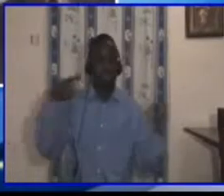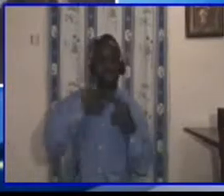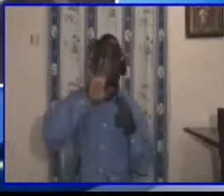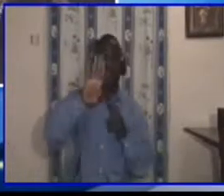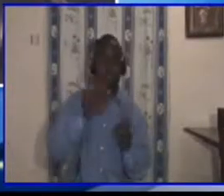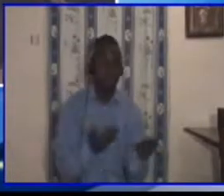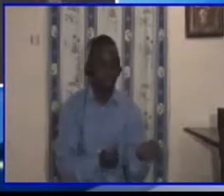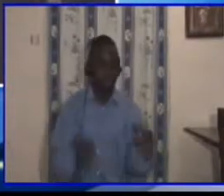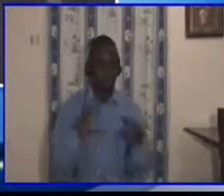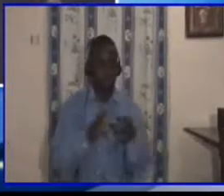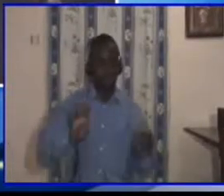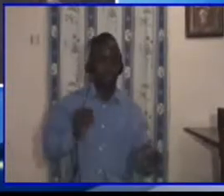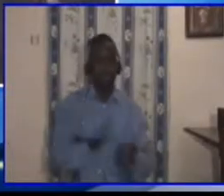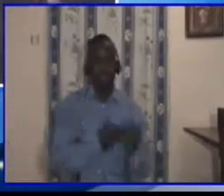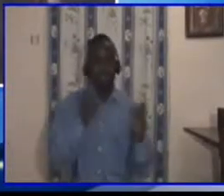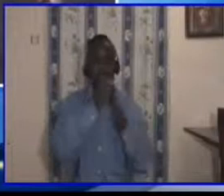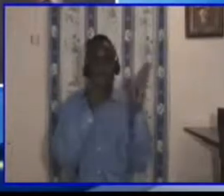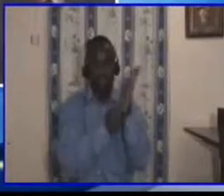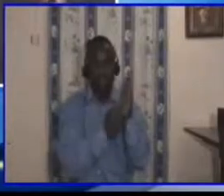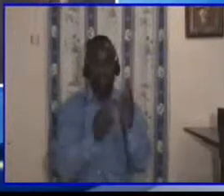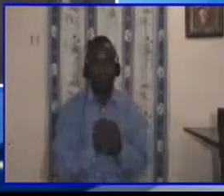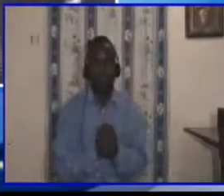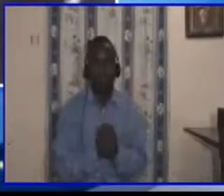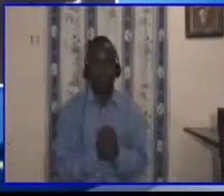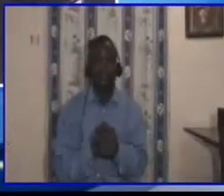perché lo sposo viene